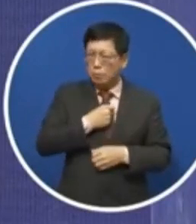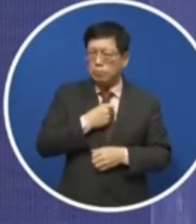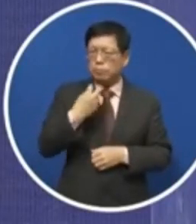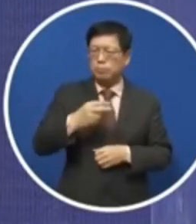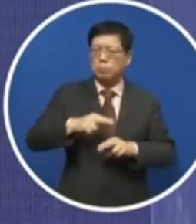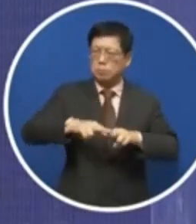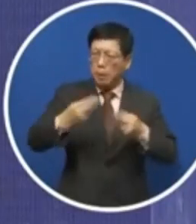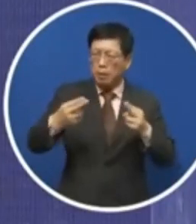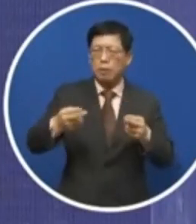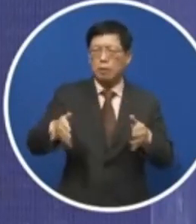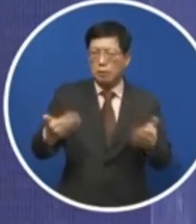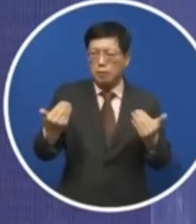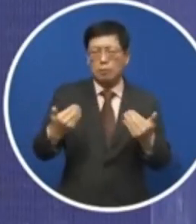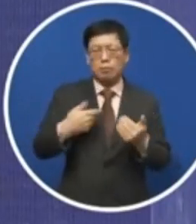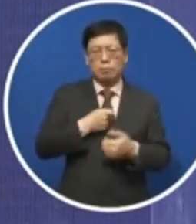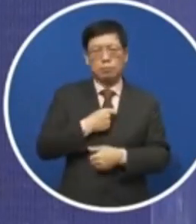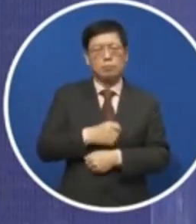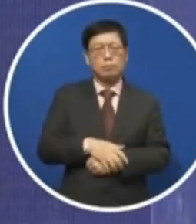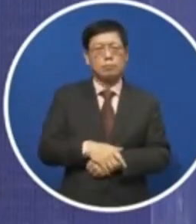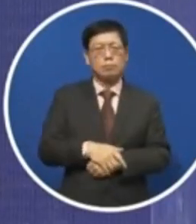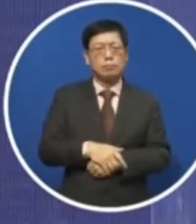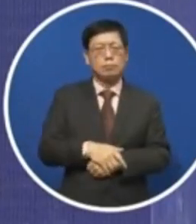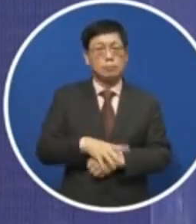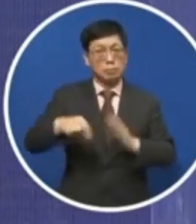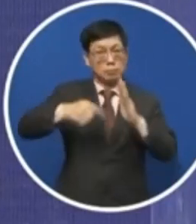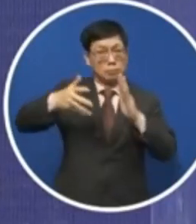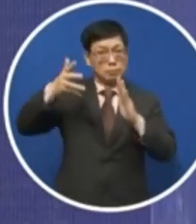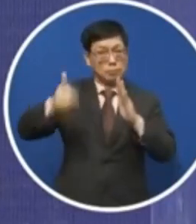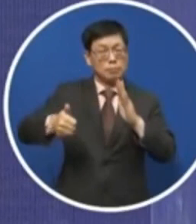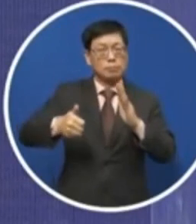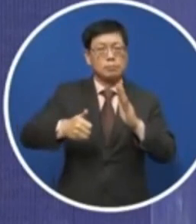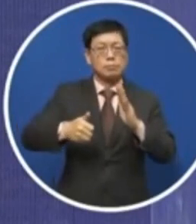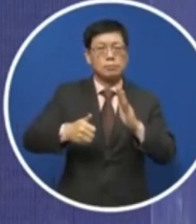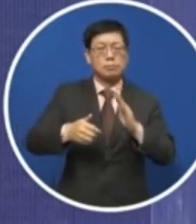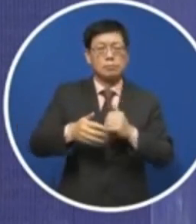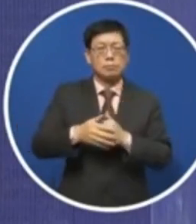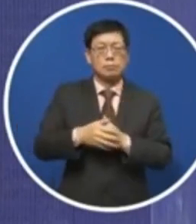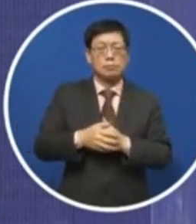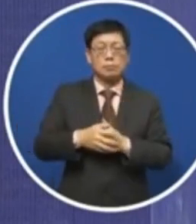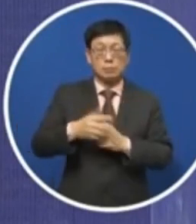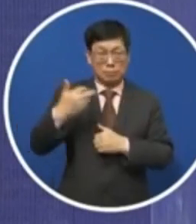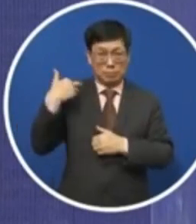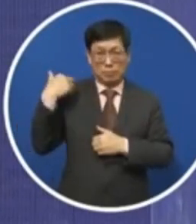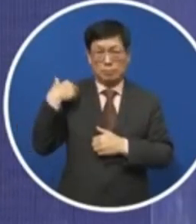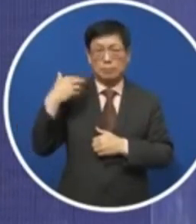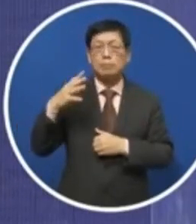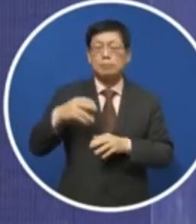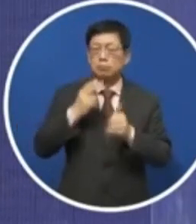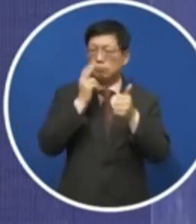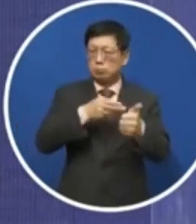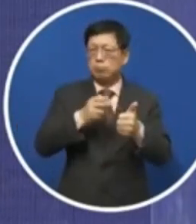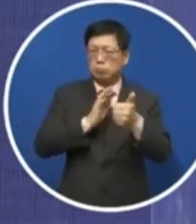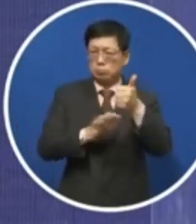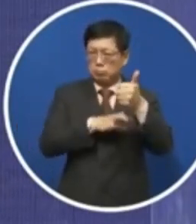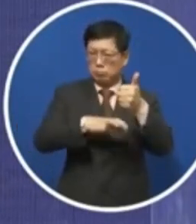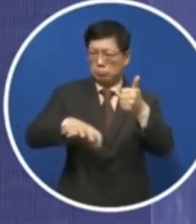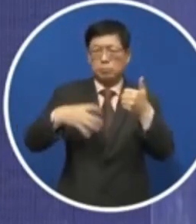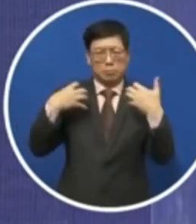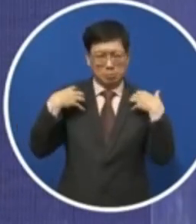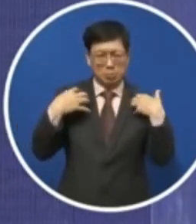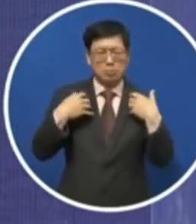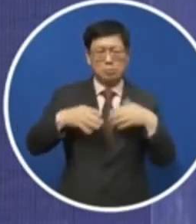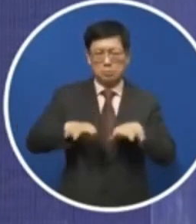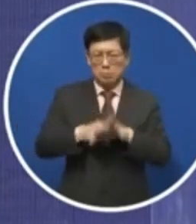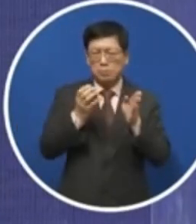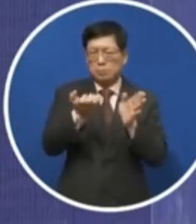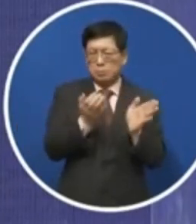以放宽、松绑的必要性。因此，院长在上个礼拜就指示相关的部会要